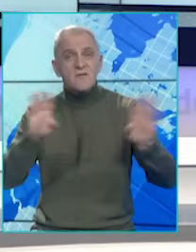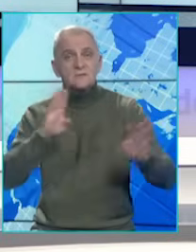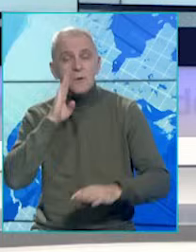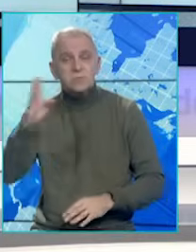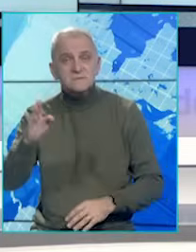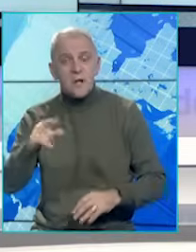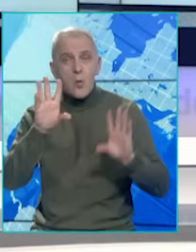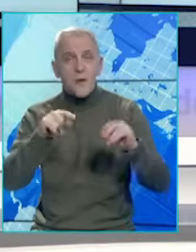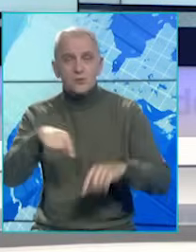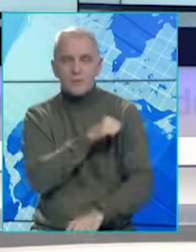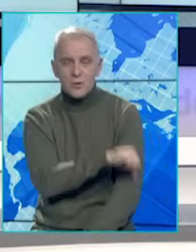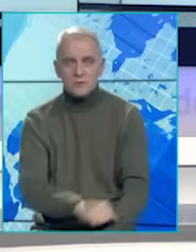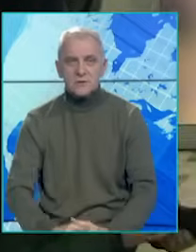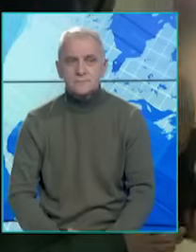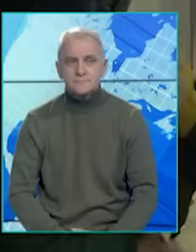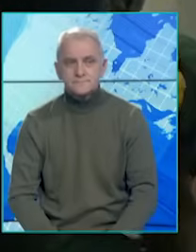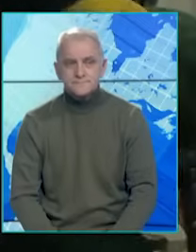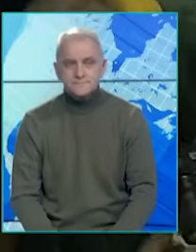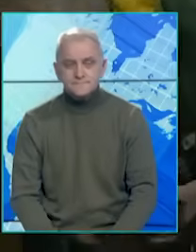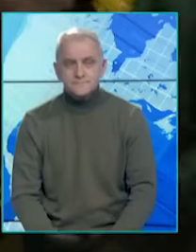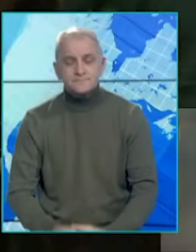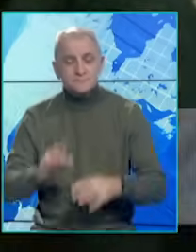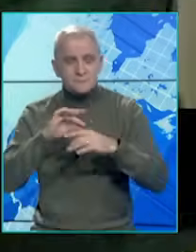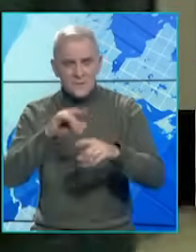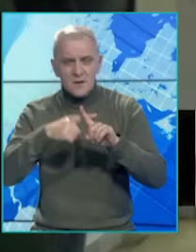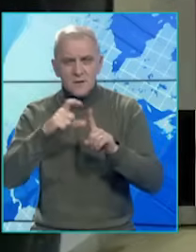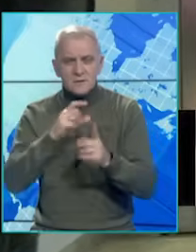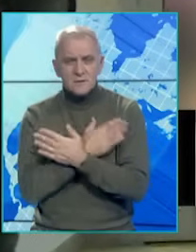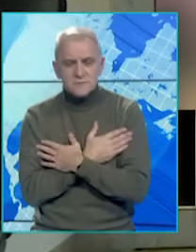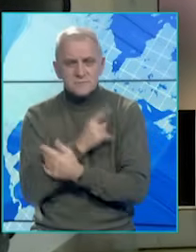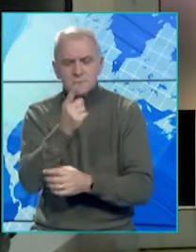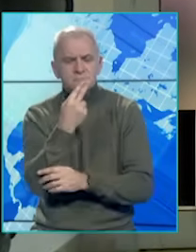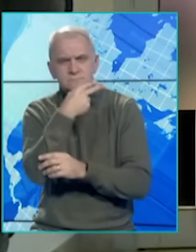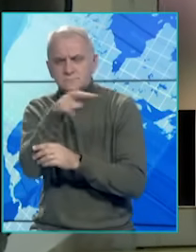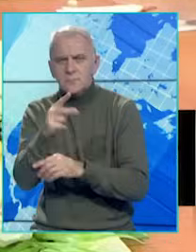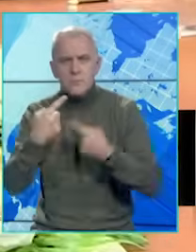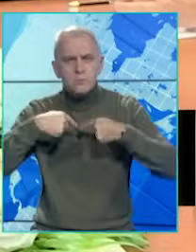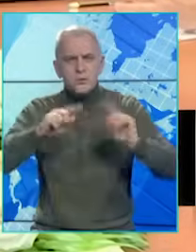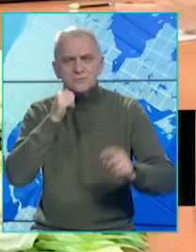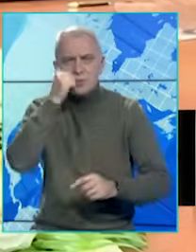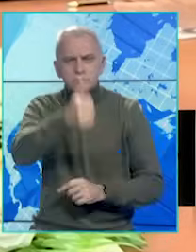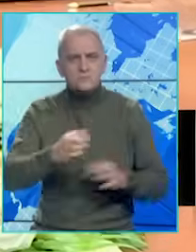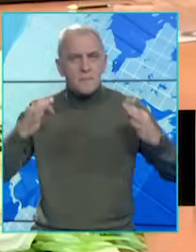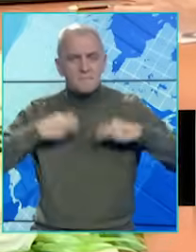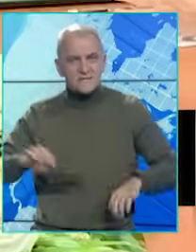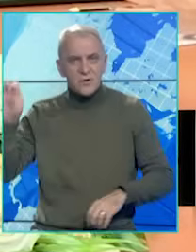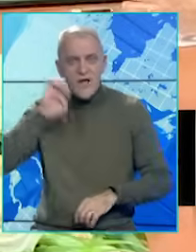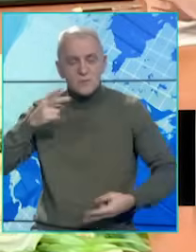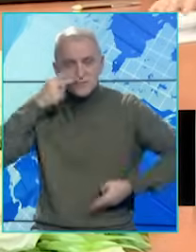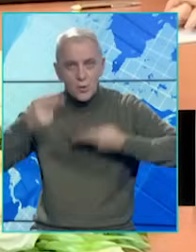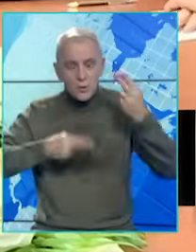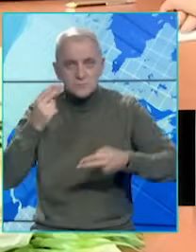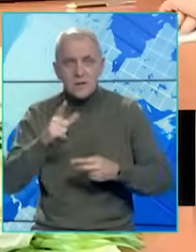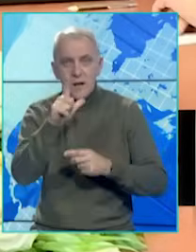u ožujku ove godine. Lider HDZ-a i HNS-a osvrnuo se posebno na posjetu predsjednice Europske